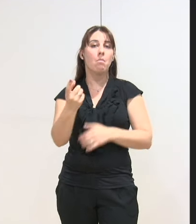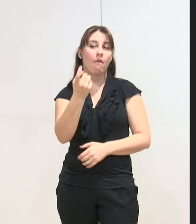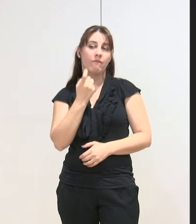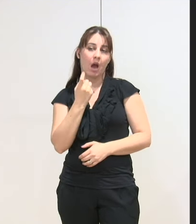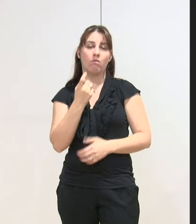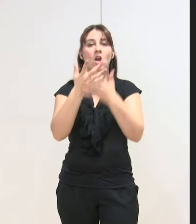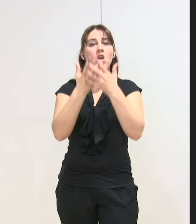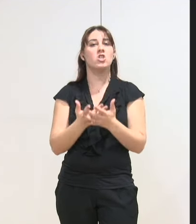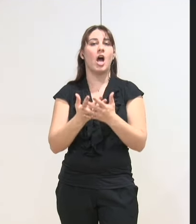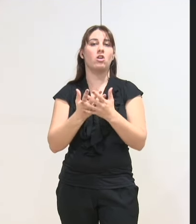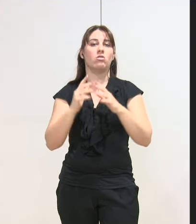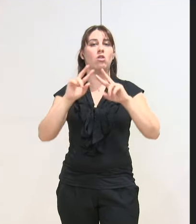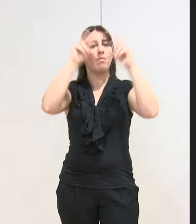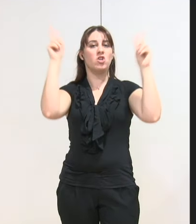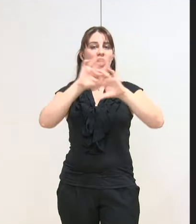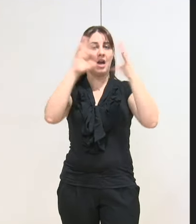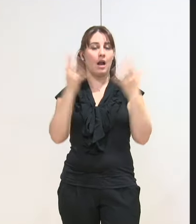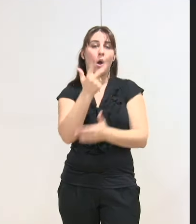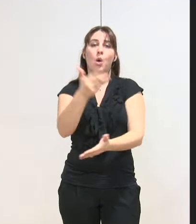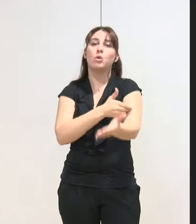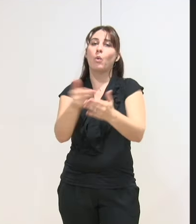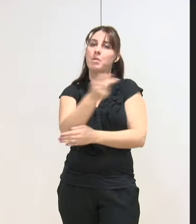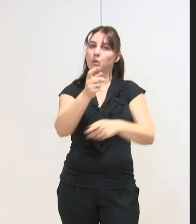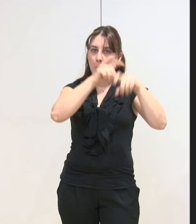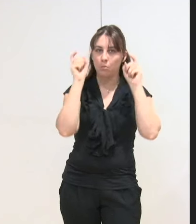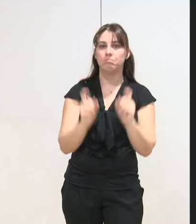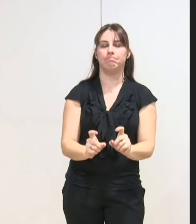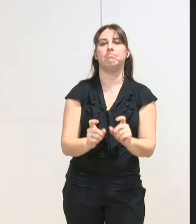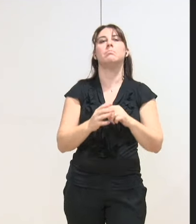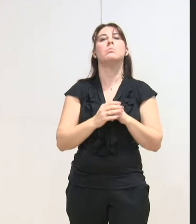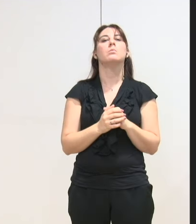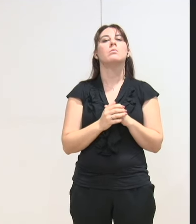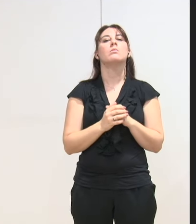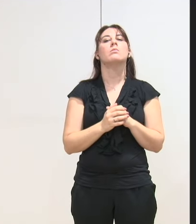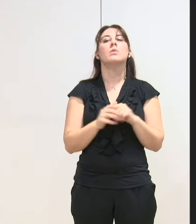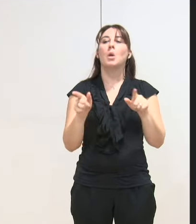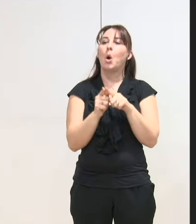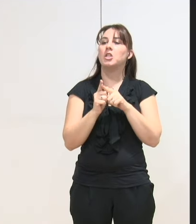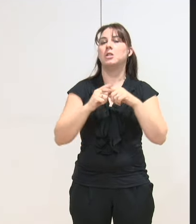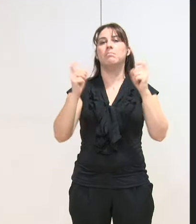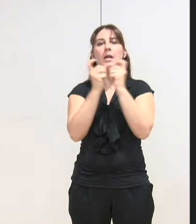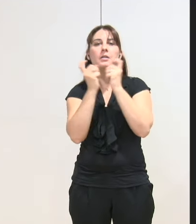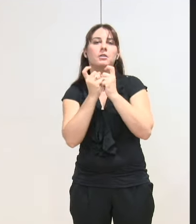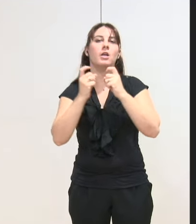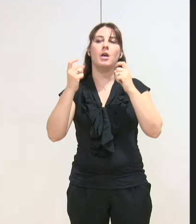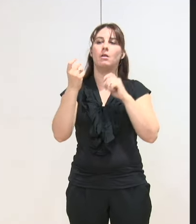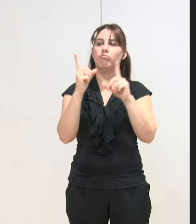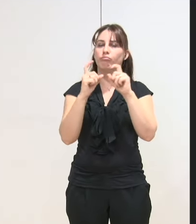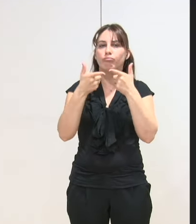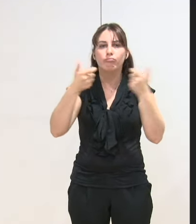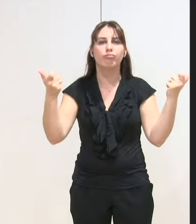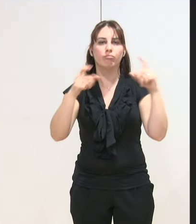caractère général pour près de 3 millions d'euros une baisse marquée des fluides 9 % baisse des